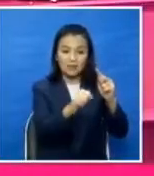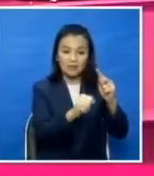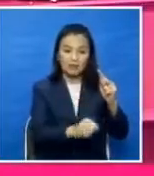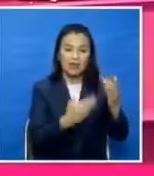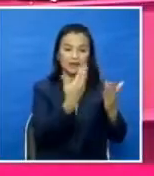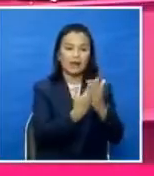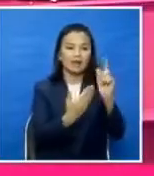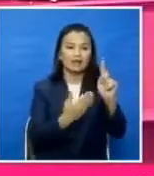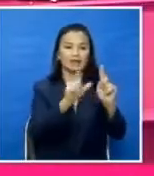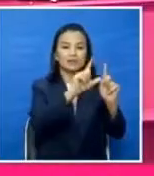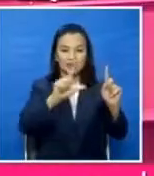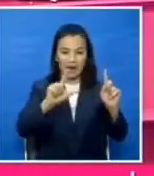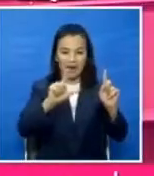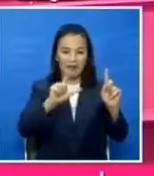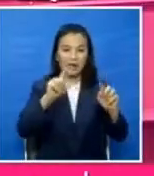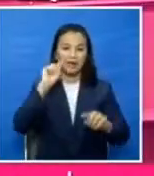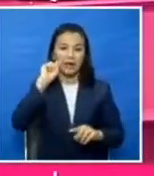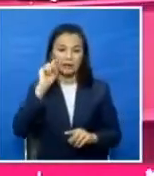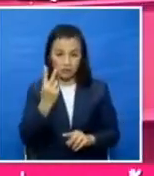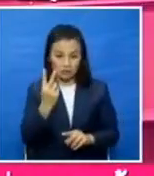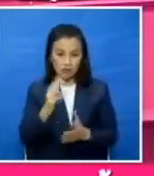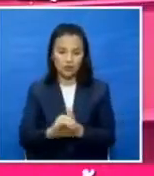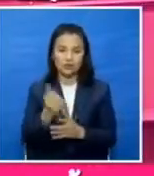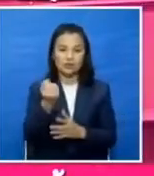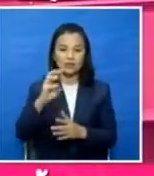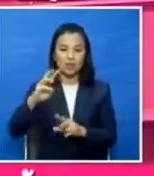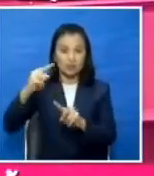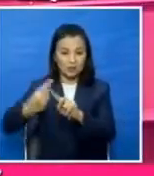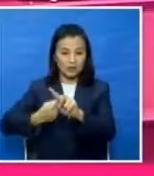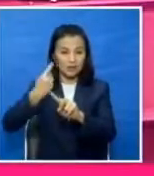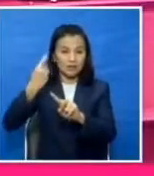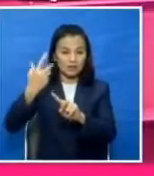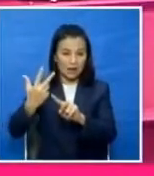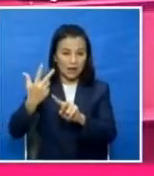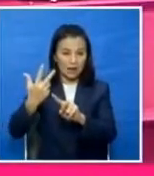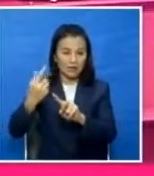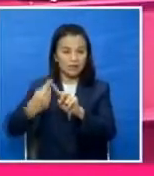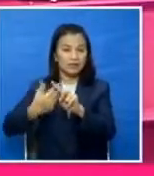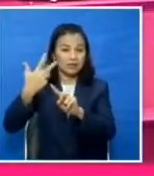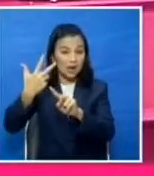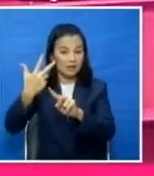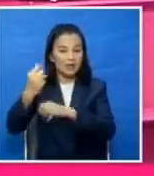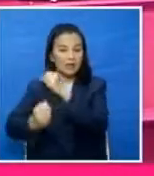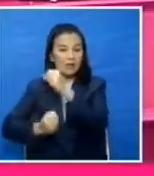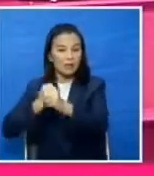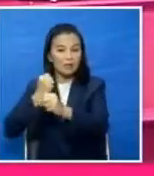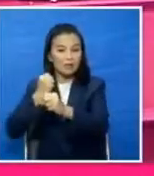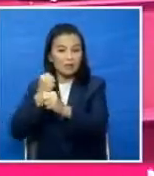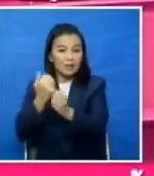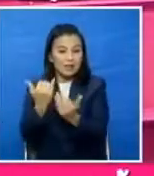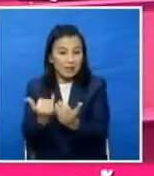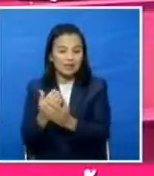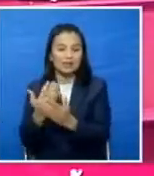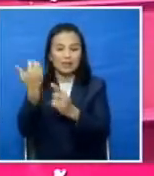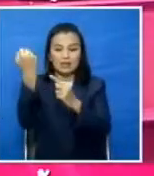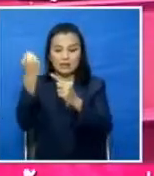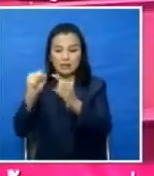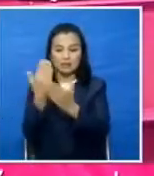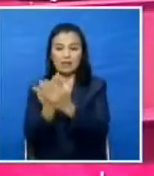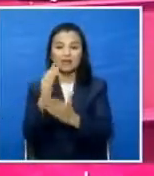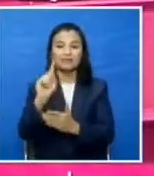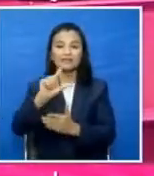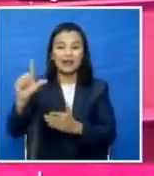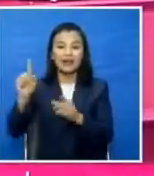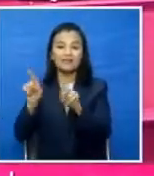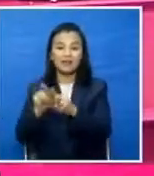1ล้านบาทนะคะและครั้งที่2ค่ะวันที่16มีนาคม2564อีกจำนวน10รางวัลรางวัลละ1ล้านบาทค่ะ